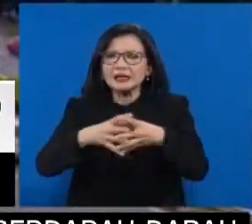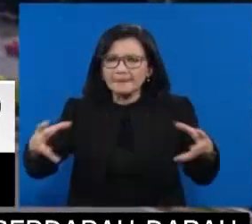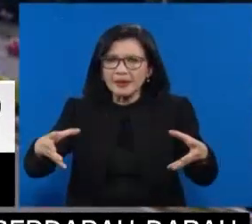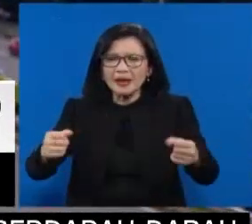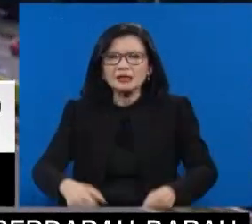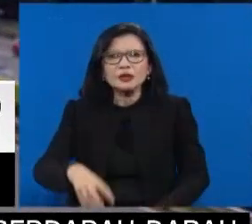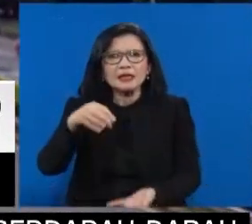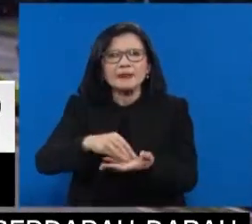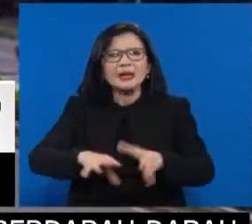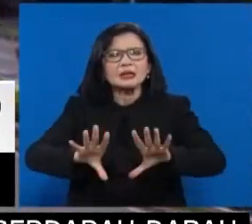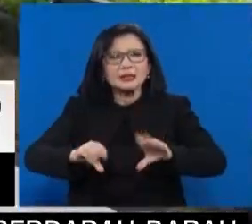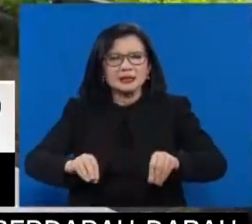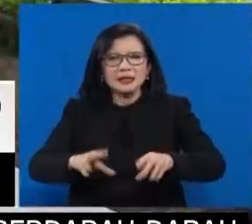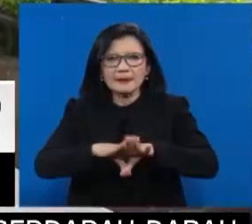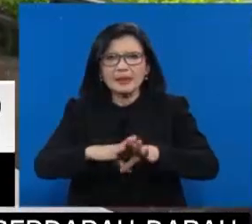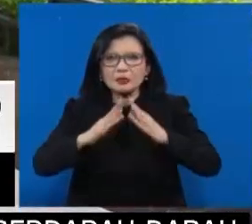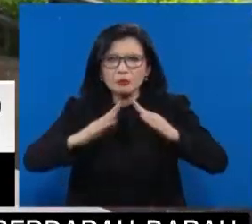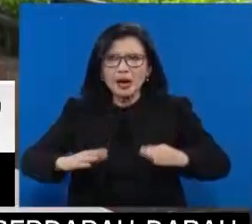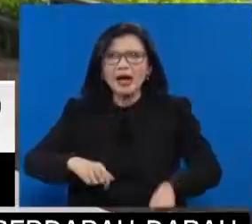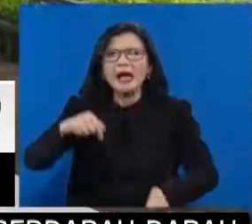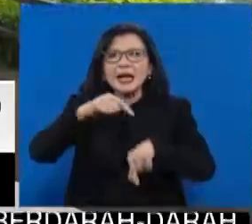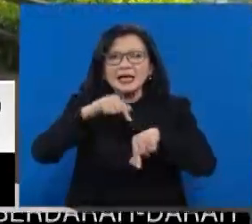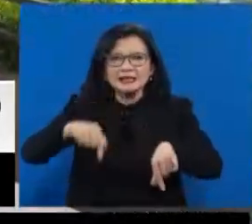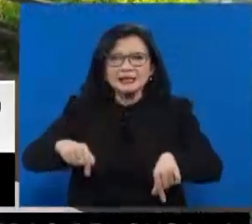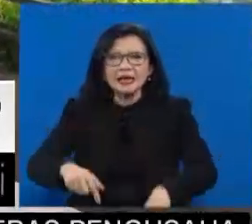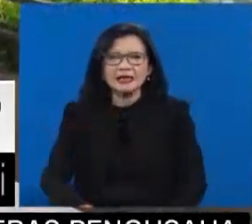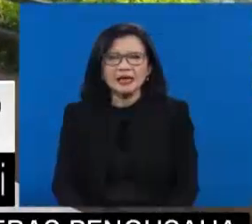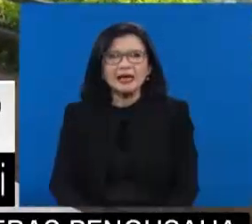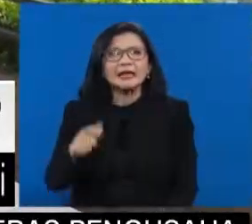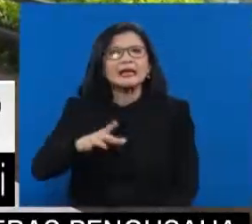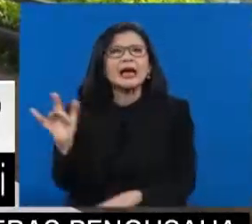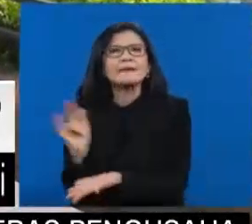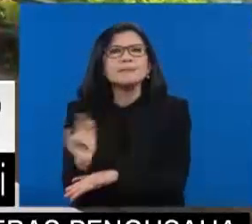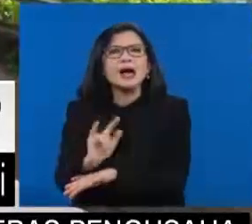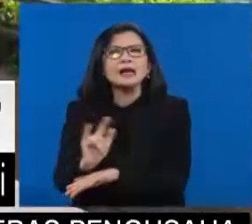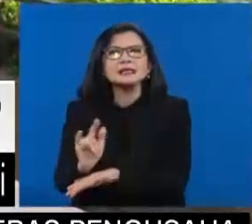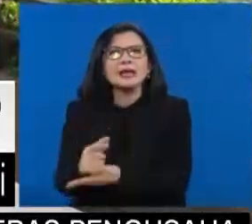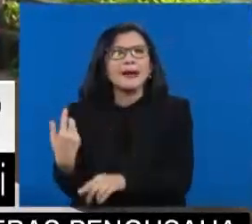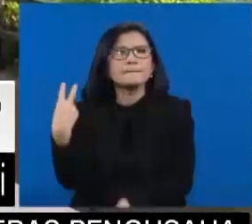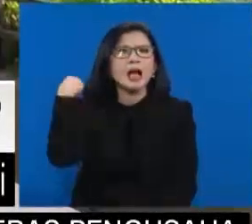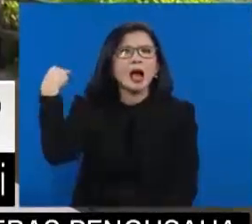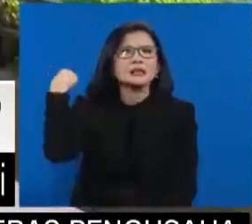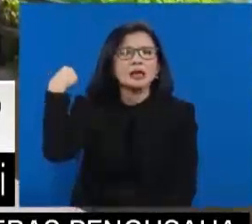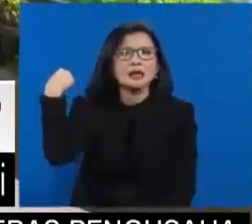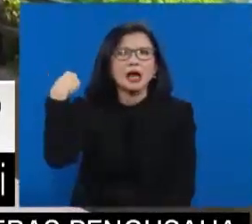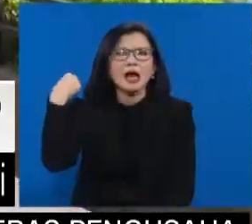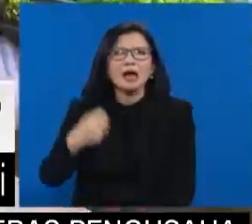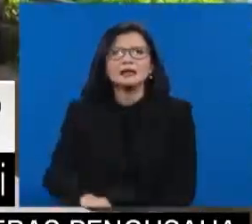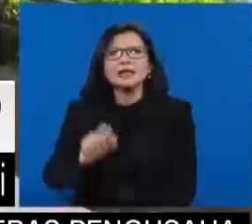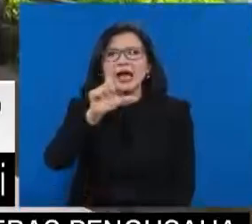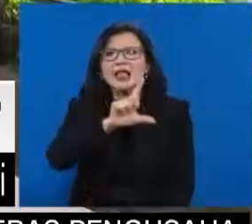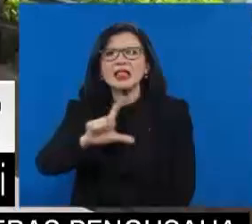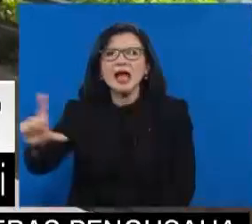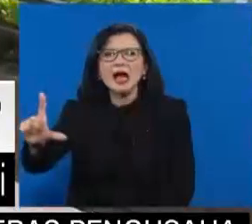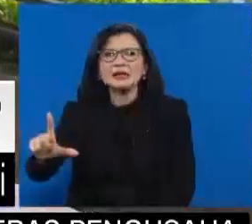TOD. Karena saat ini kita berada di LRT City Bekasi, yang tentunya di belakang saya itu ada LRT Station,